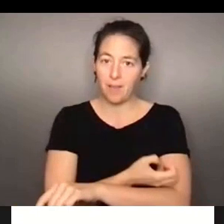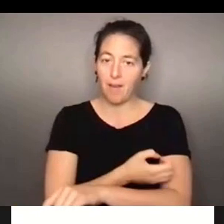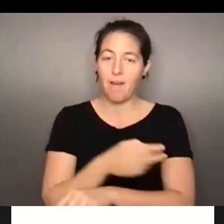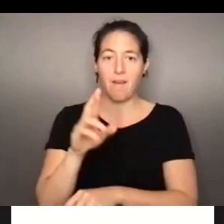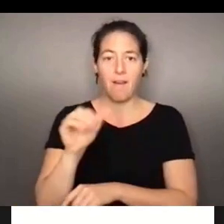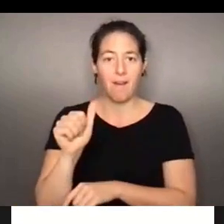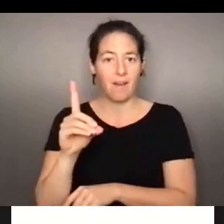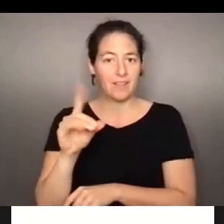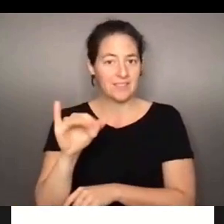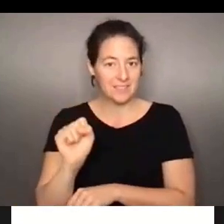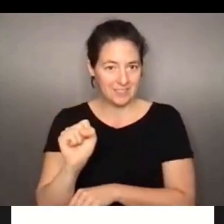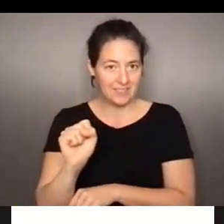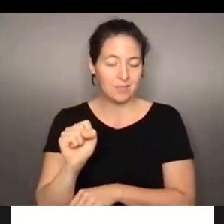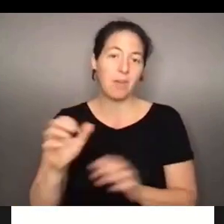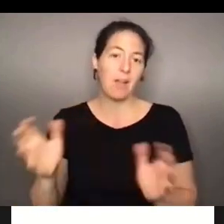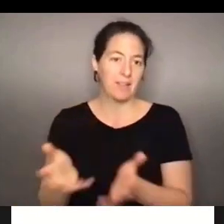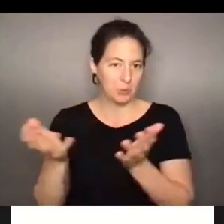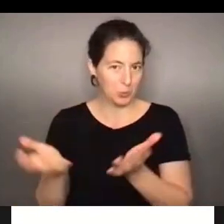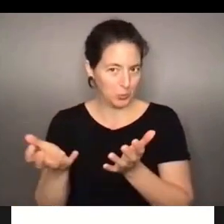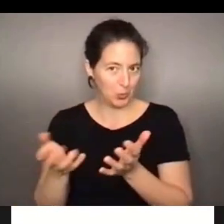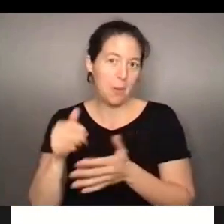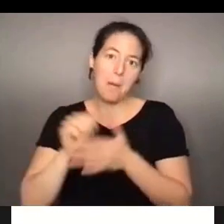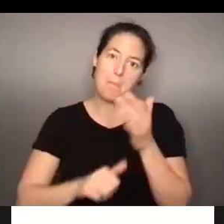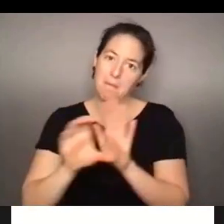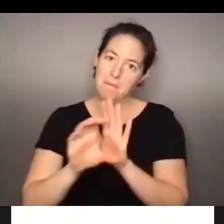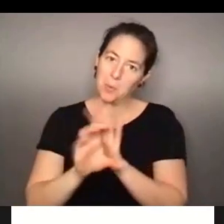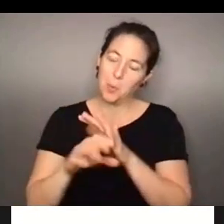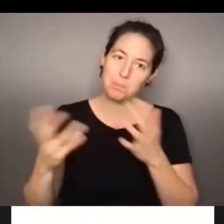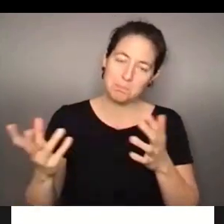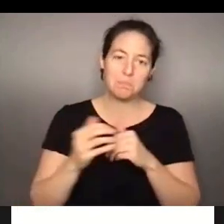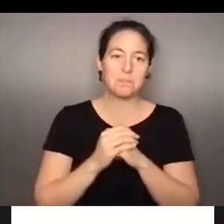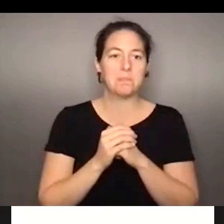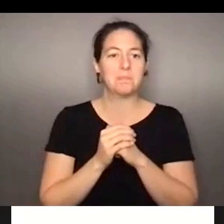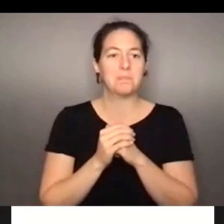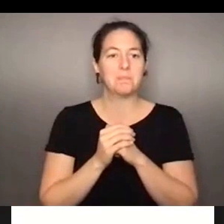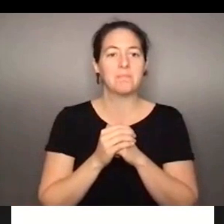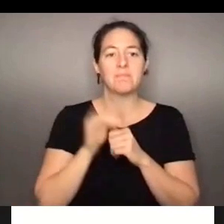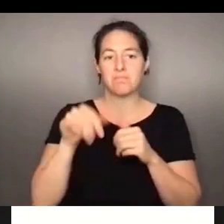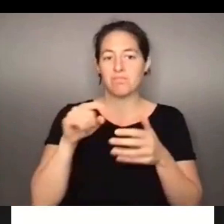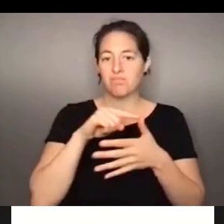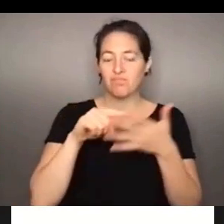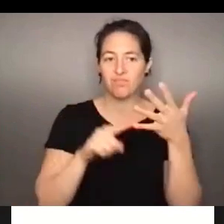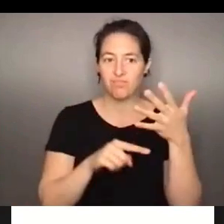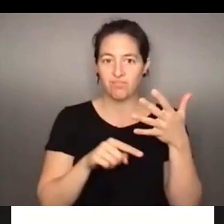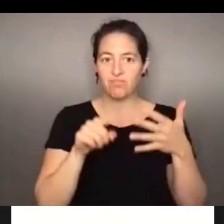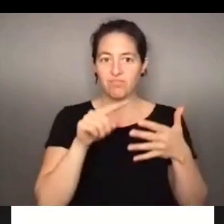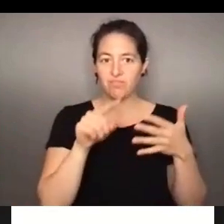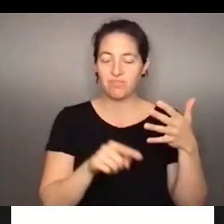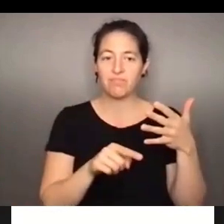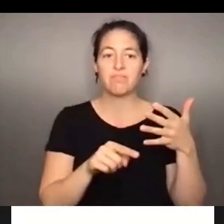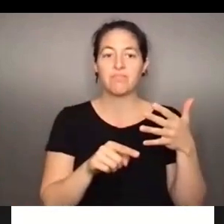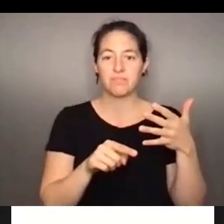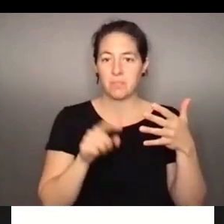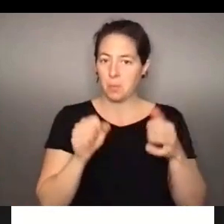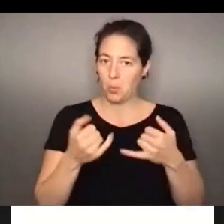radis et laitue. Bon, il manque une petite photo de laitue. Mais ce sont des cultures qu'on